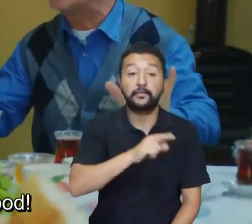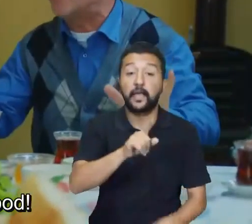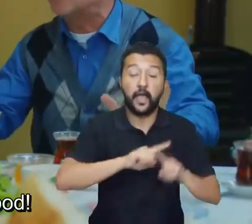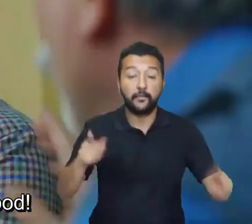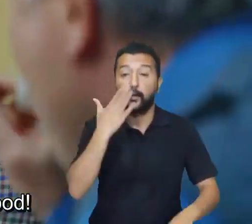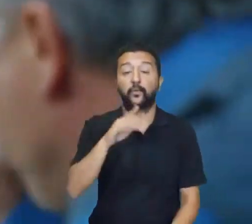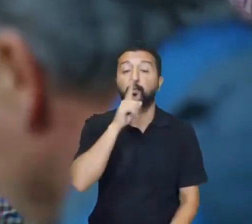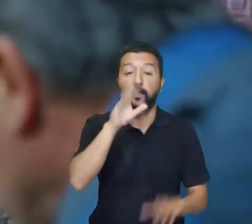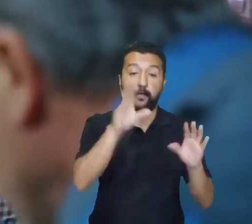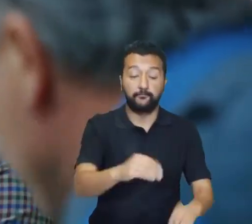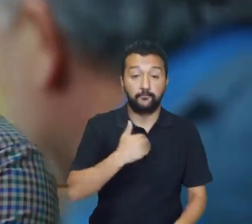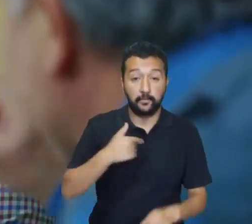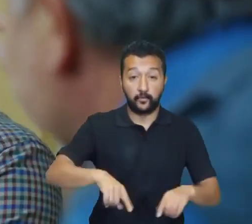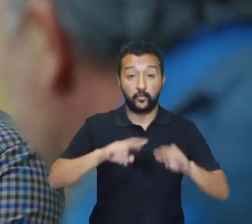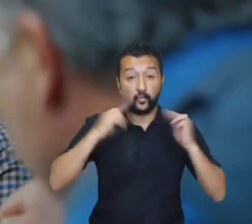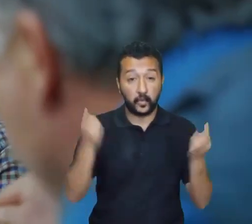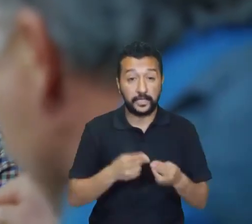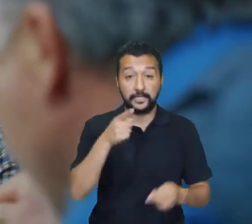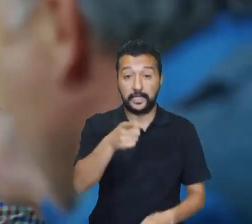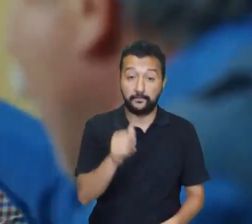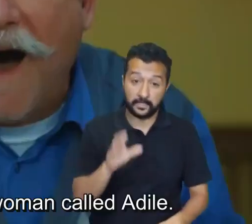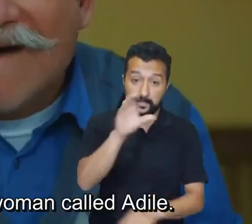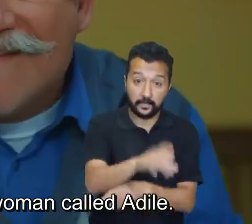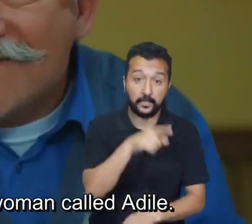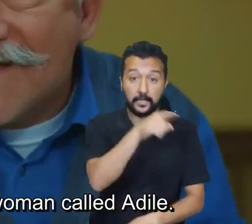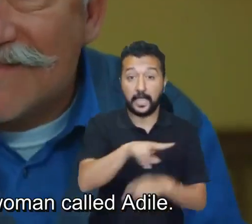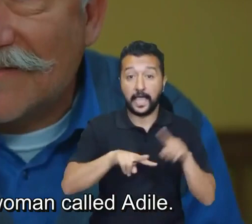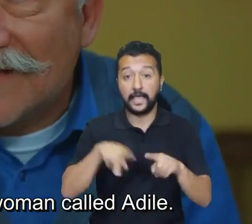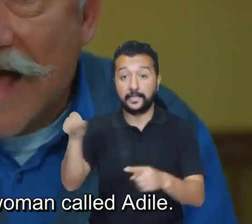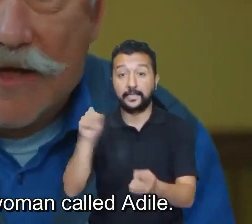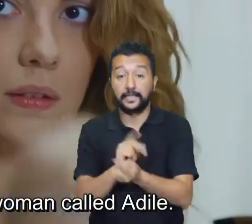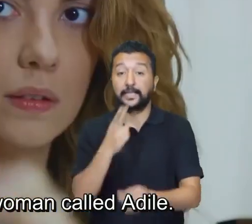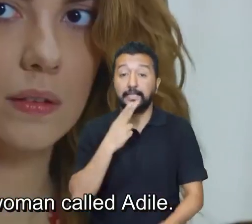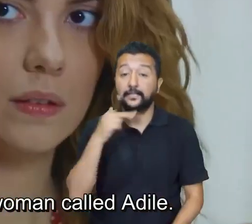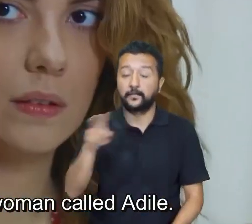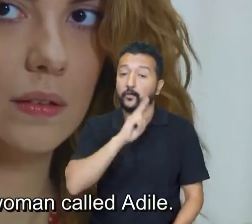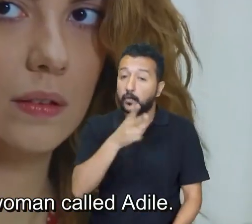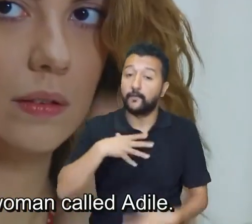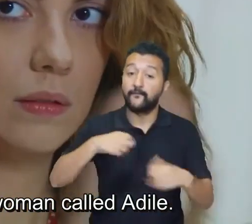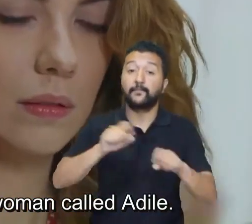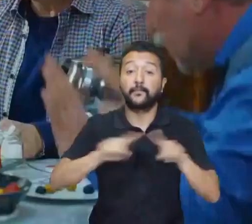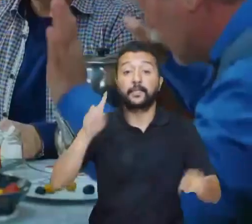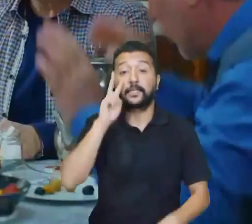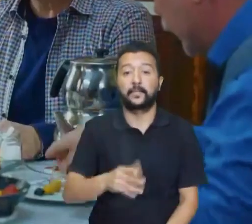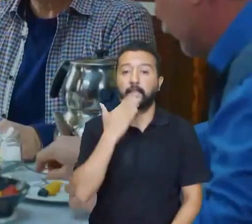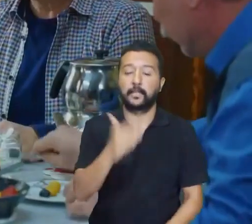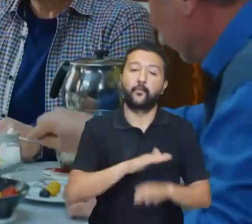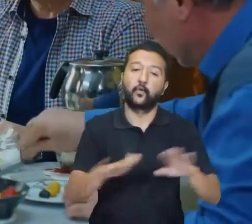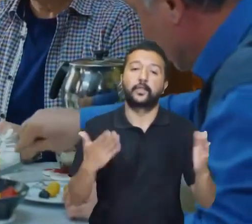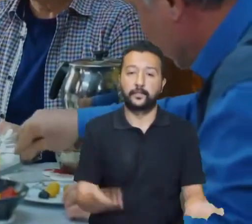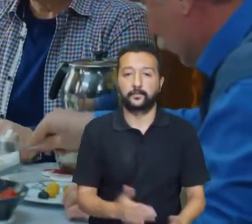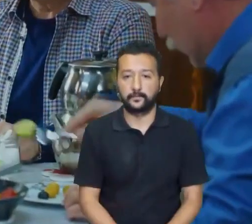aması maması yok. Ben bu dünyada sana sermaye, o Adile denen kadına da günahımı vermemeye yemin etmişim. İşte o